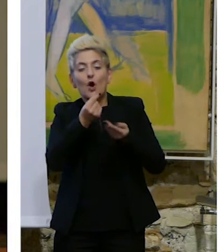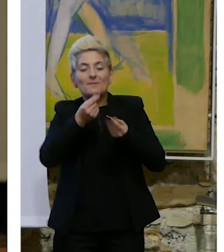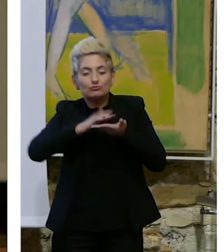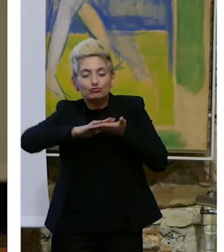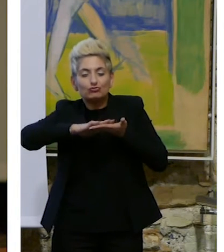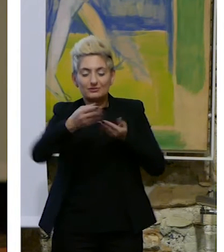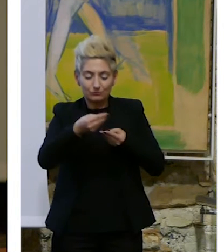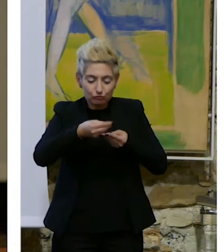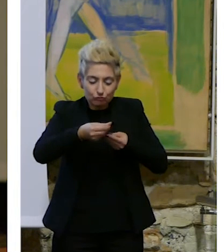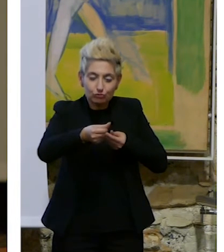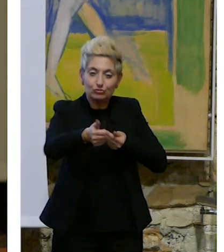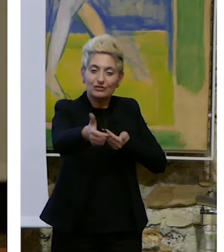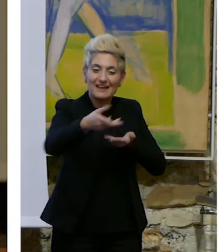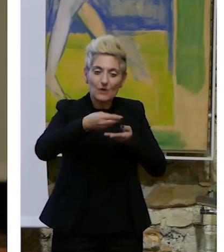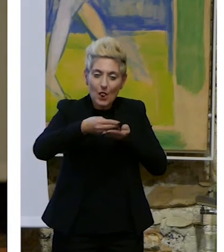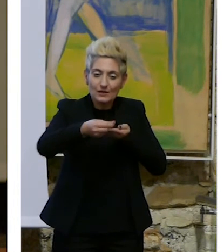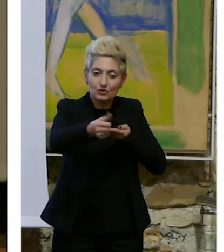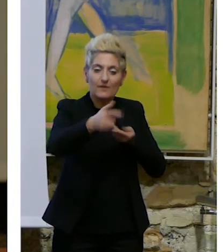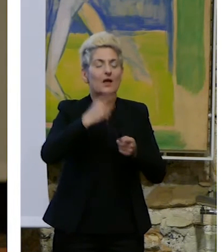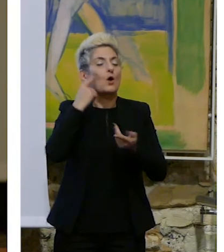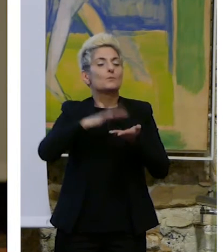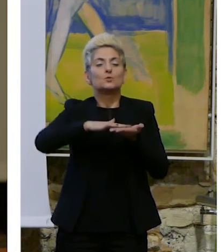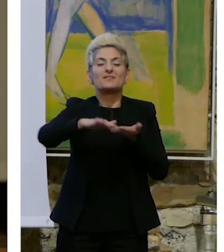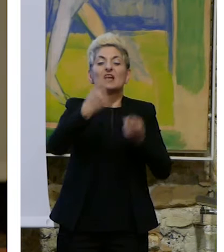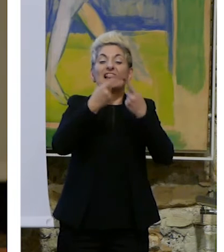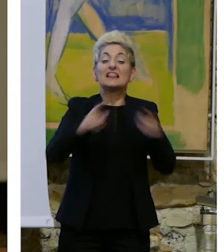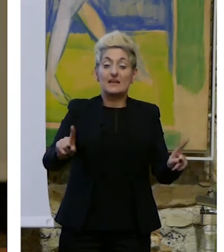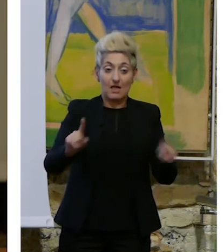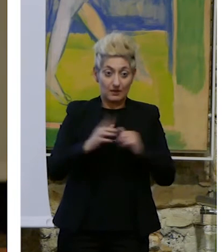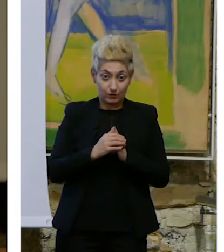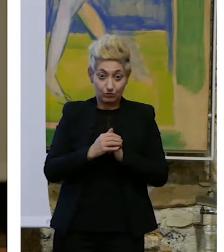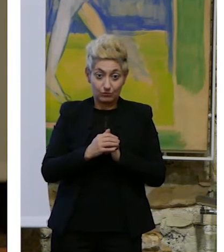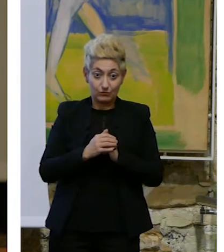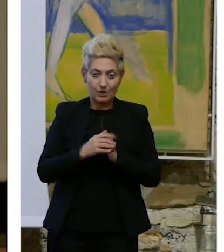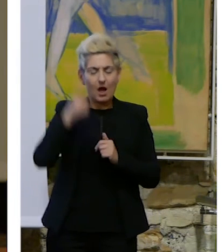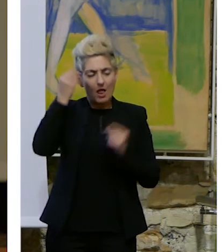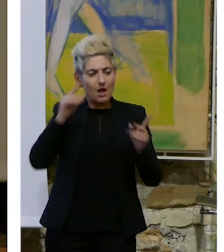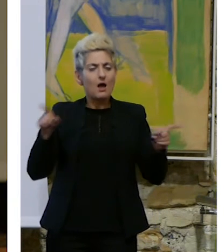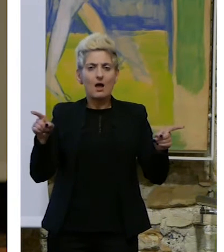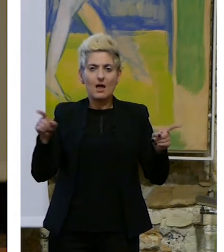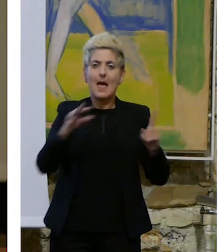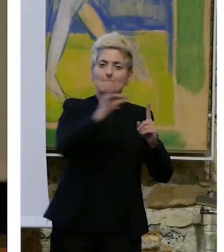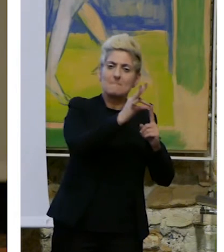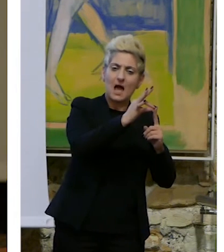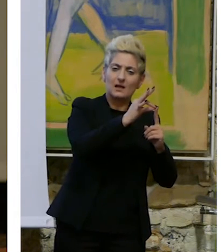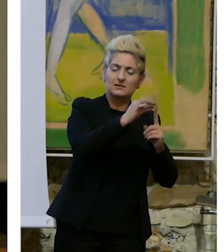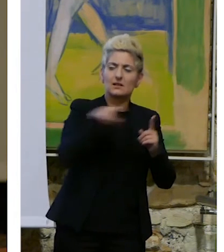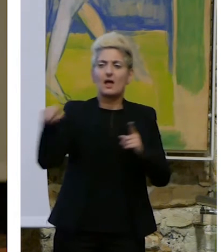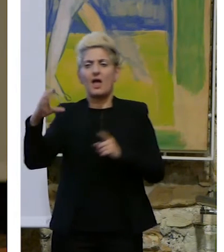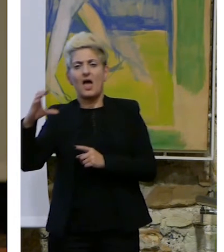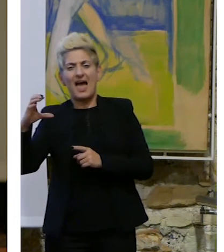scivolezza della superficie diverse. E comincio a pensare che esiste il Pakistan, esiste